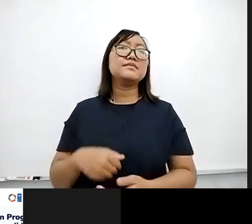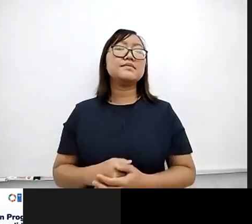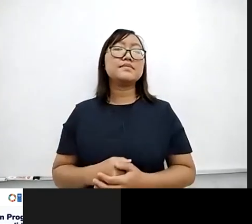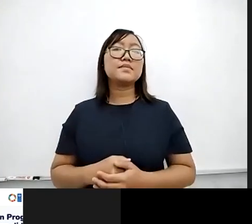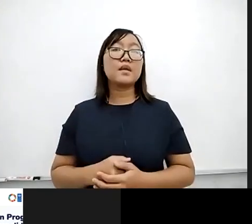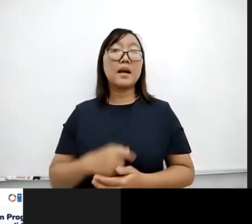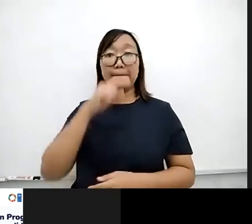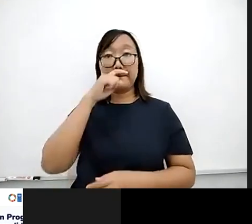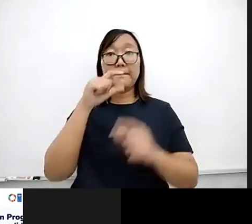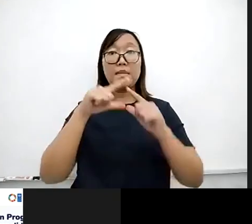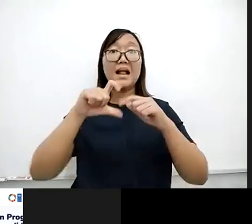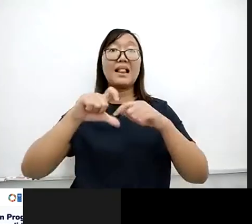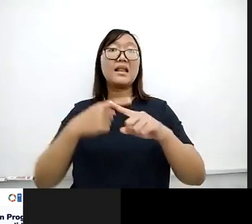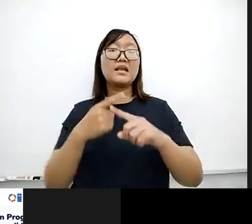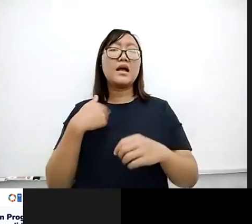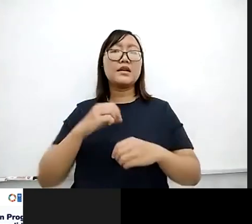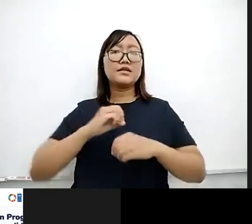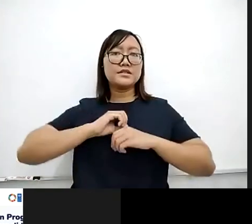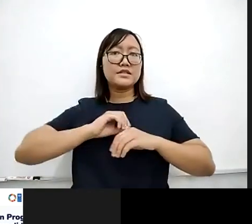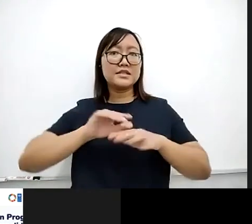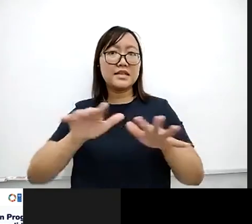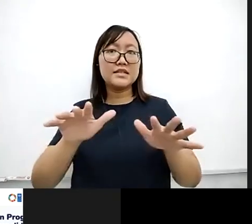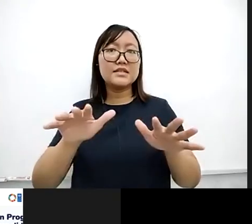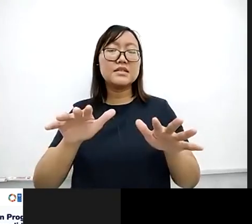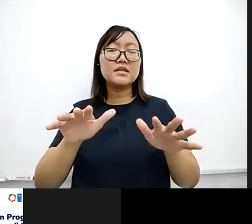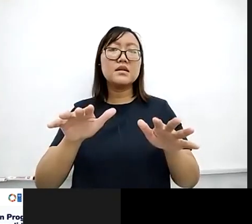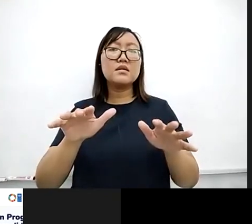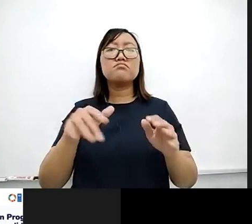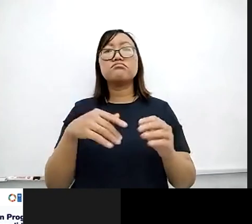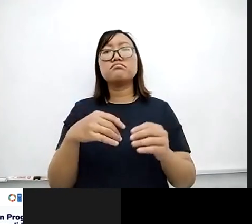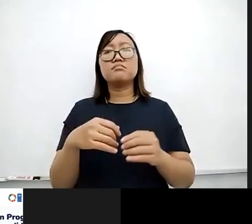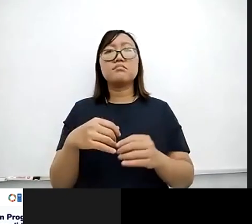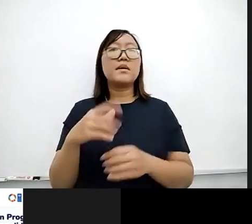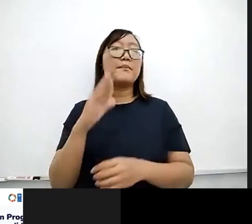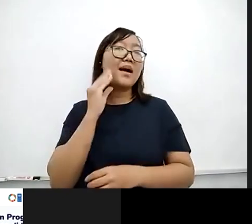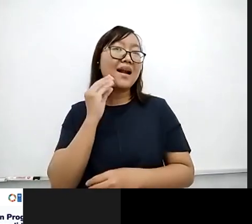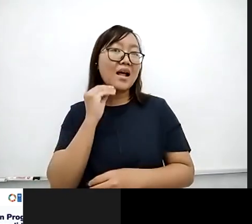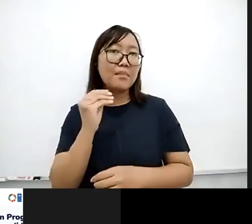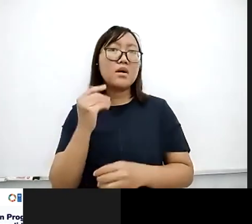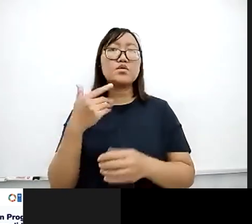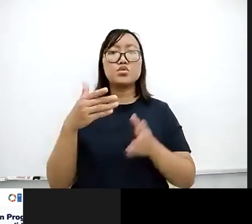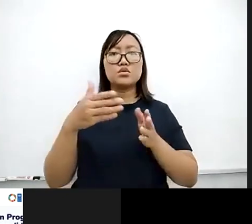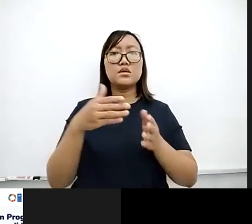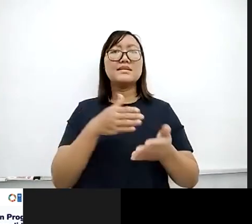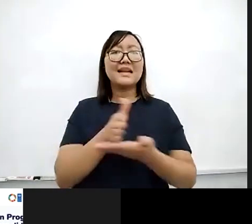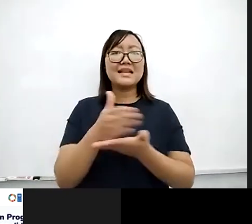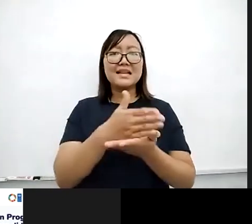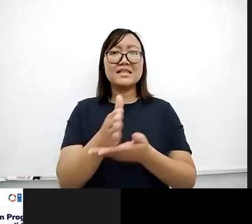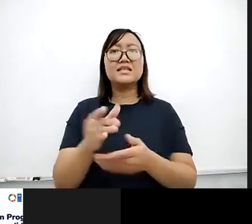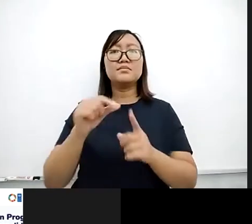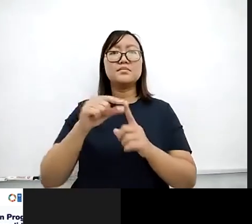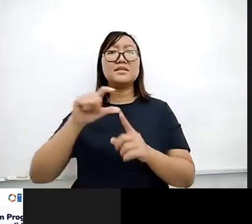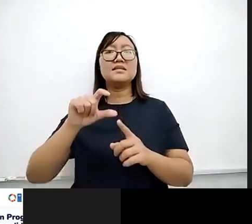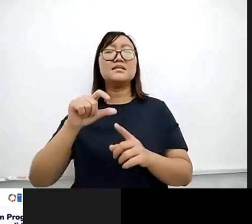akan sharing pada kita beberapa hal termasuk tentang pengalaman dan strategi pengelolaan program PCV Australia